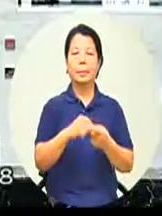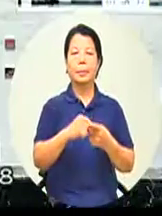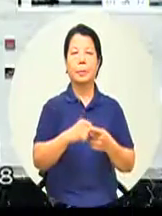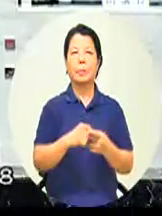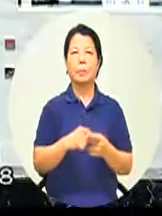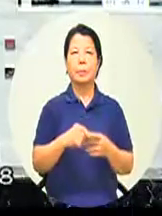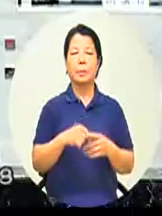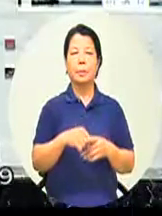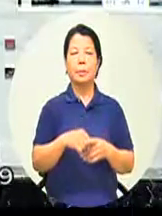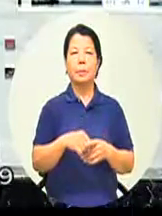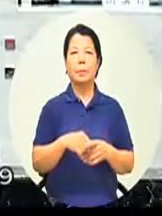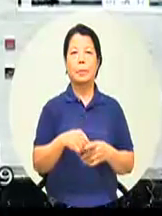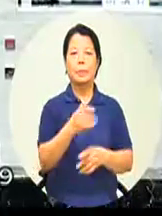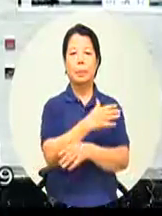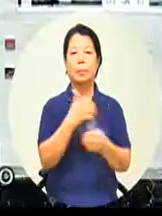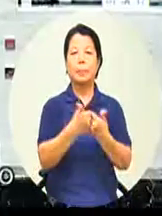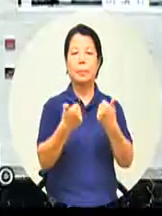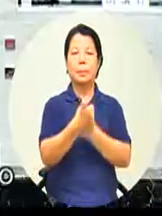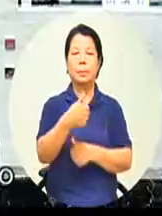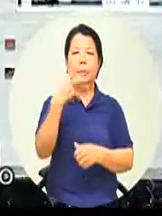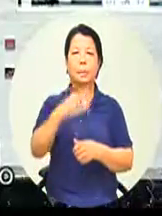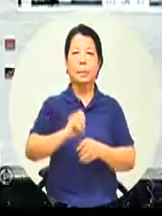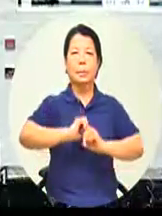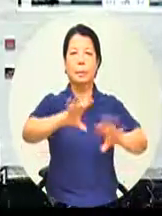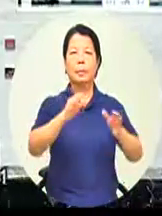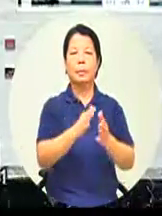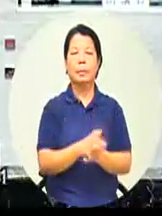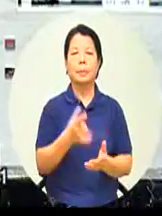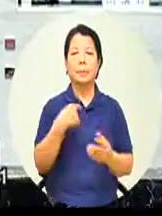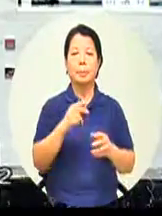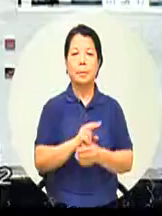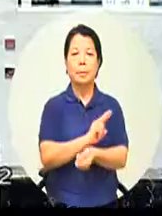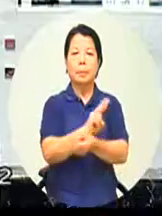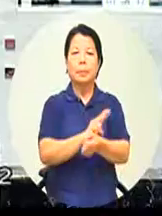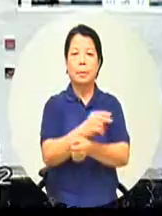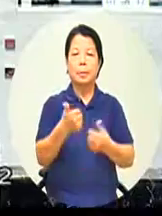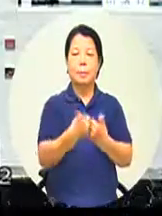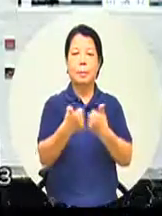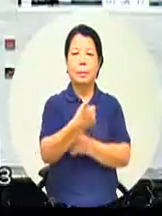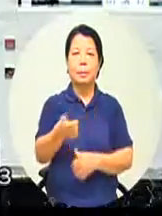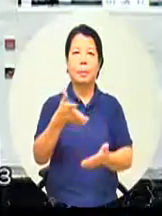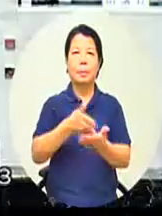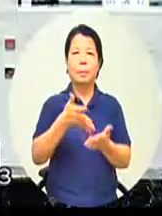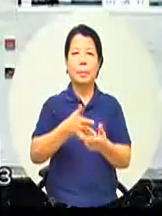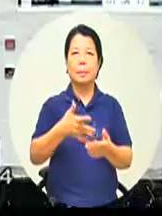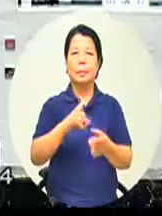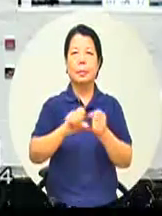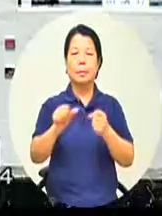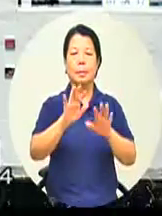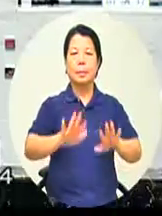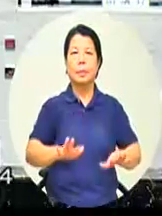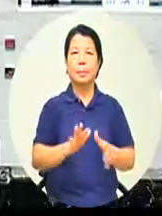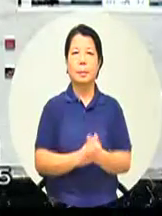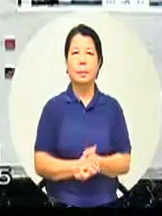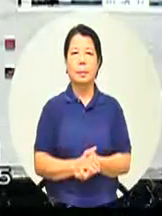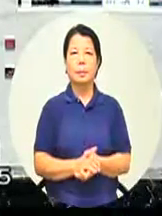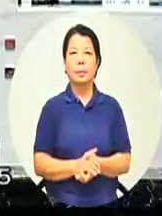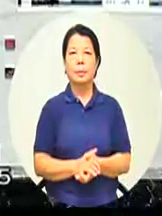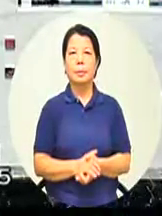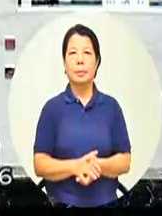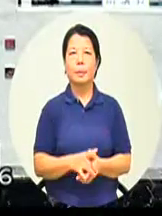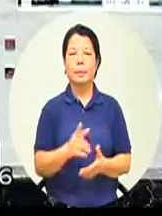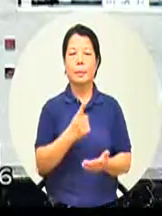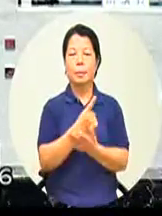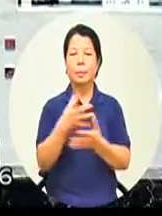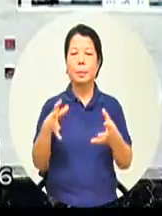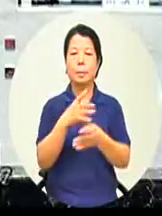哈，好。 那个我们再来会欢迎那个林盈荣林议员咨询。可是我们现在，我们各位